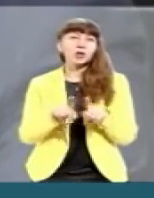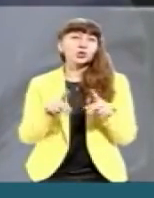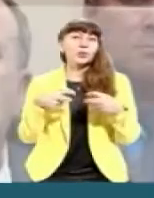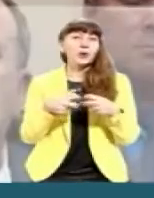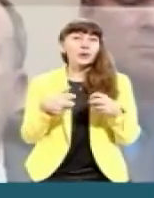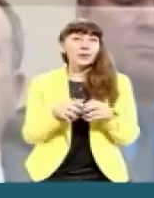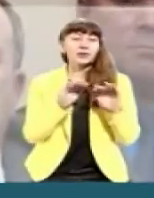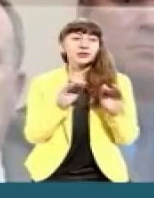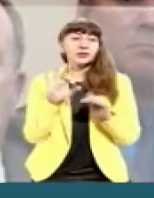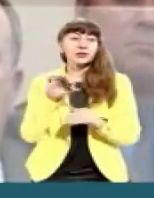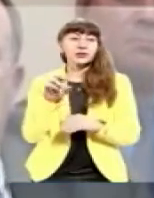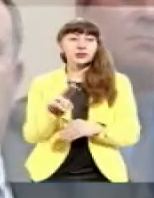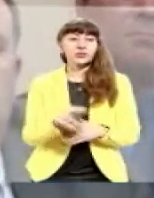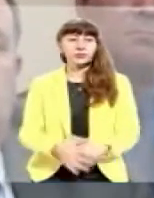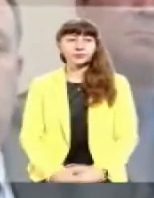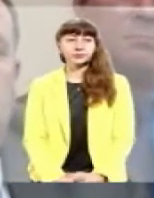қалған